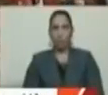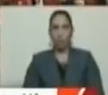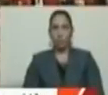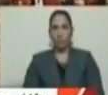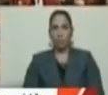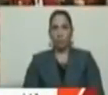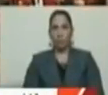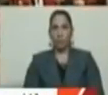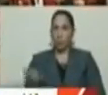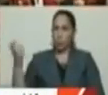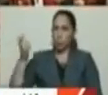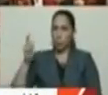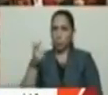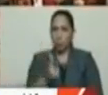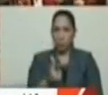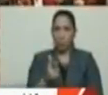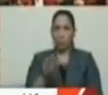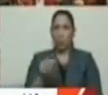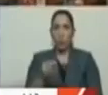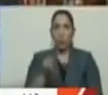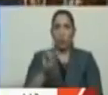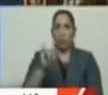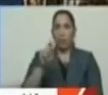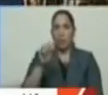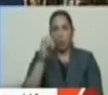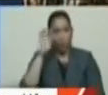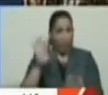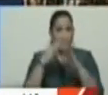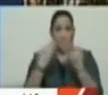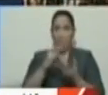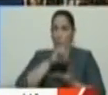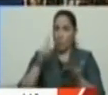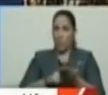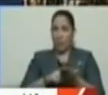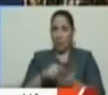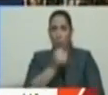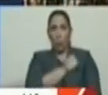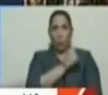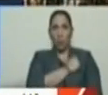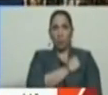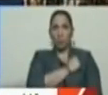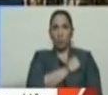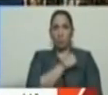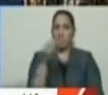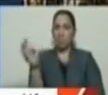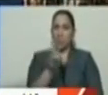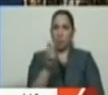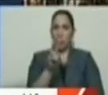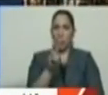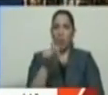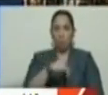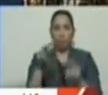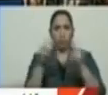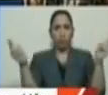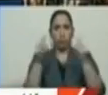المجاورة. فلذلك رأت الولايات المتحدة الأمريكية وليس الولايات المتحدة الأمريكية فقط، هناك بعض الدول الأوروبية بدأت في